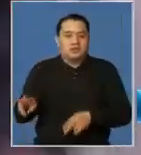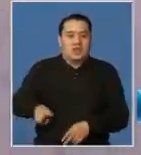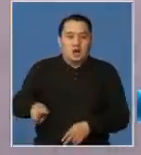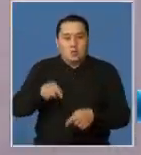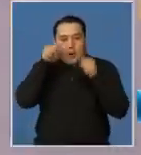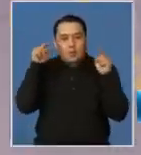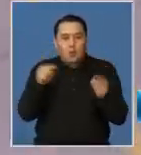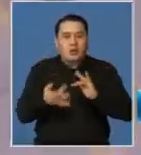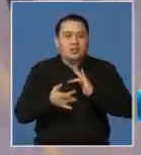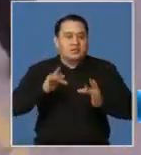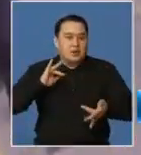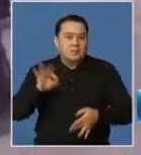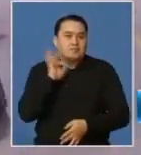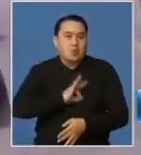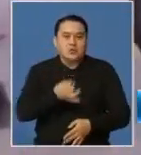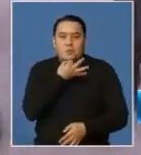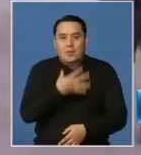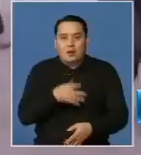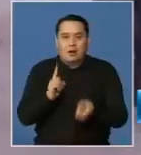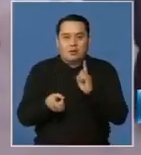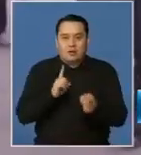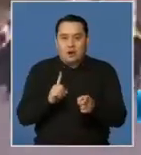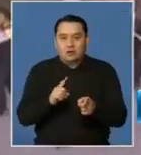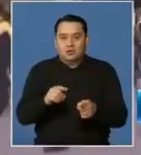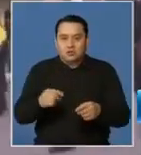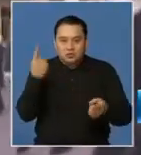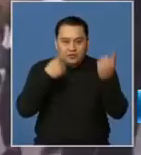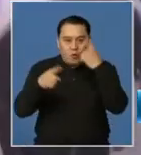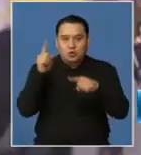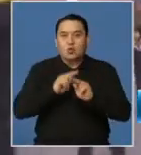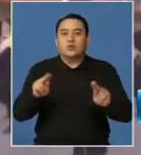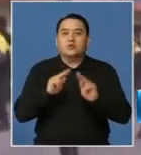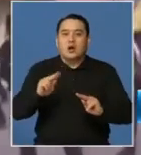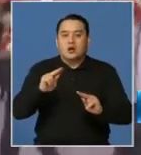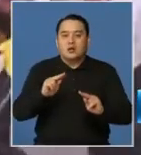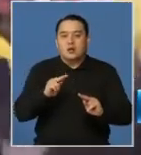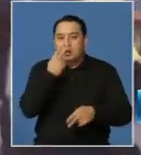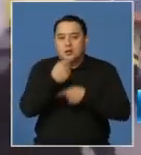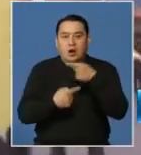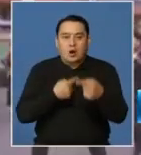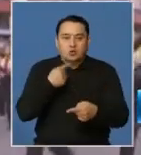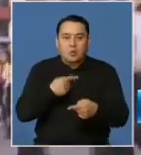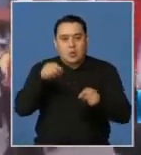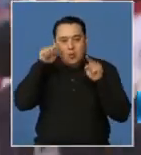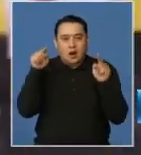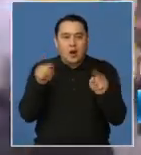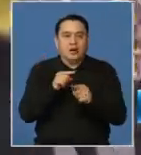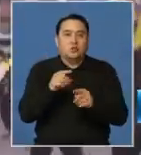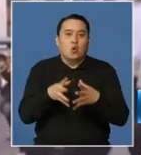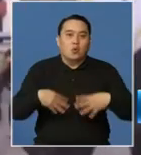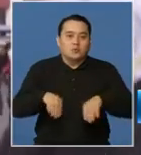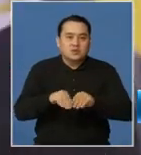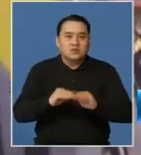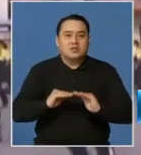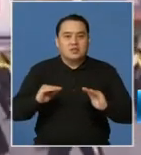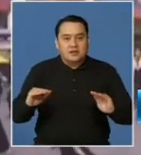набирает популярность в сети. Пользователям понравился оригинальный подход смелого и творческого педагога к традиционной, но уже не популярной среди